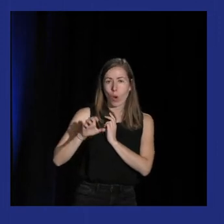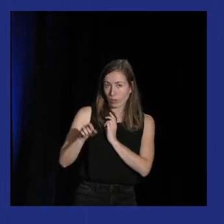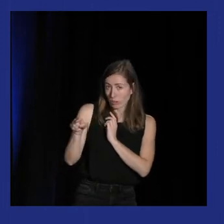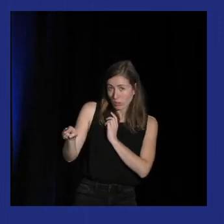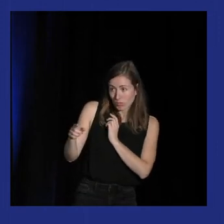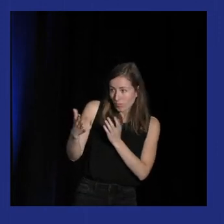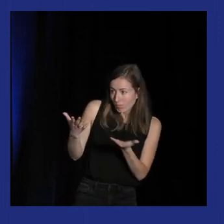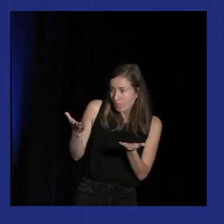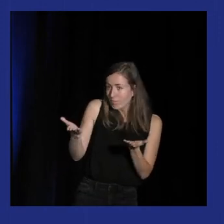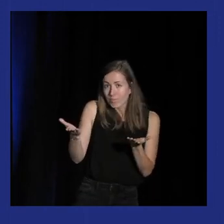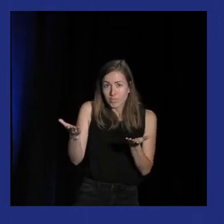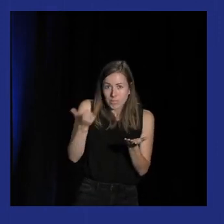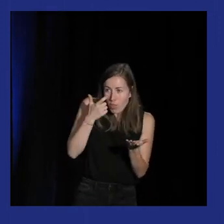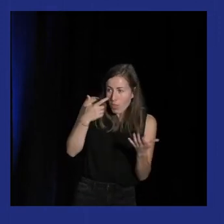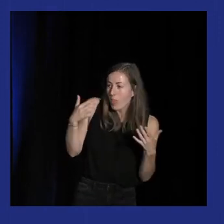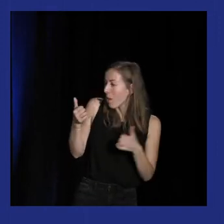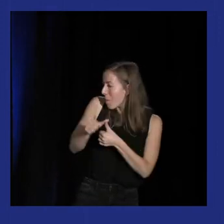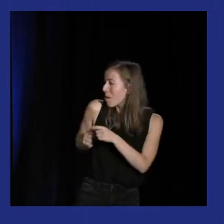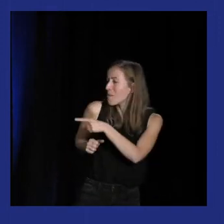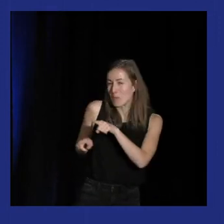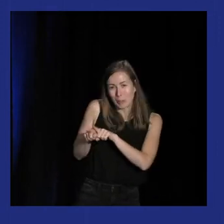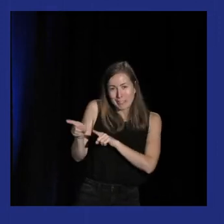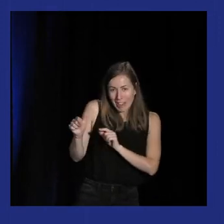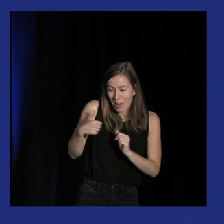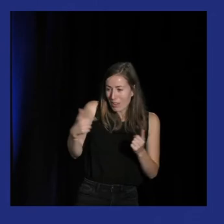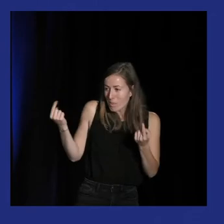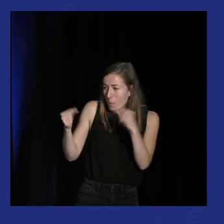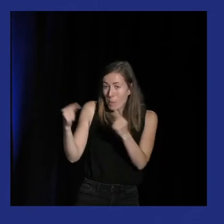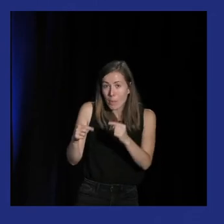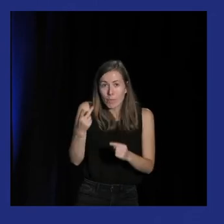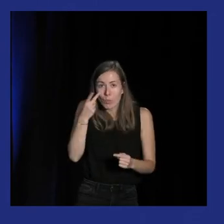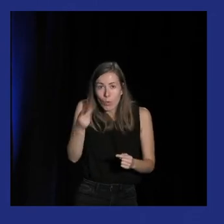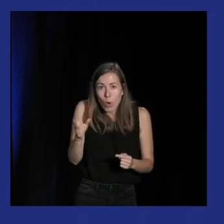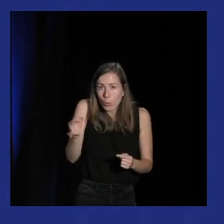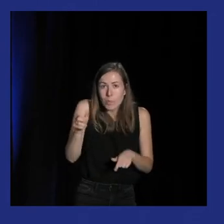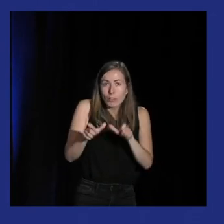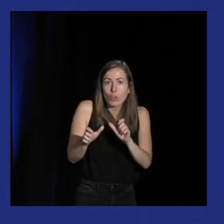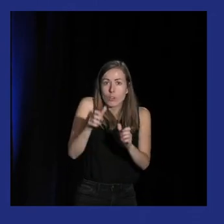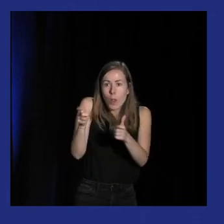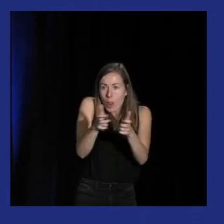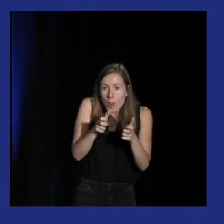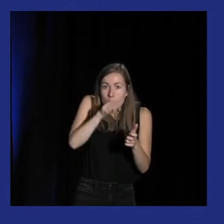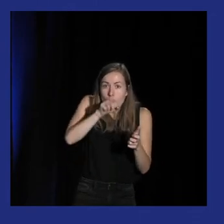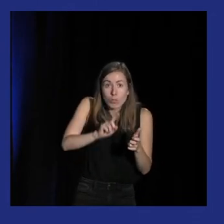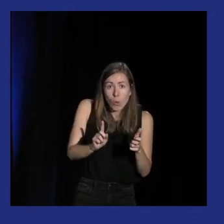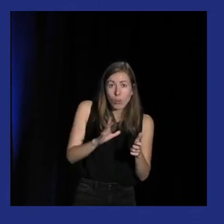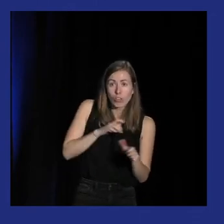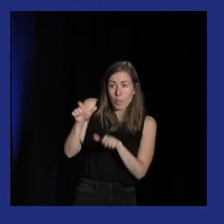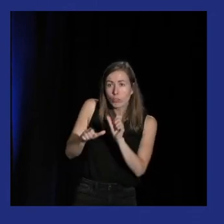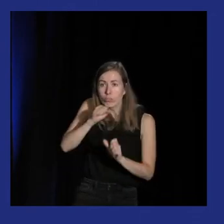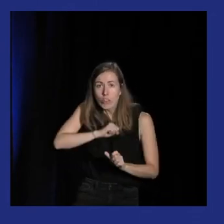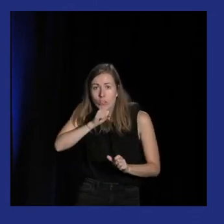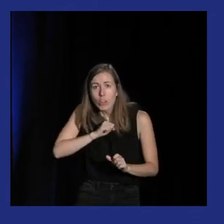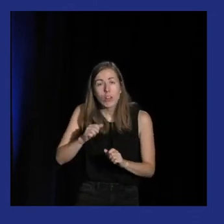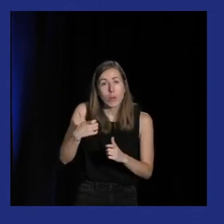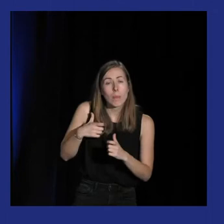ces concerts là on se rendait bien compte que dans la salle il y avait pas que des joueurs il y avait le cliché de la personne âgée qui a son abonnement